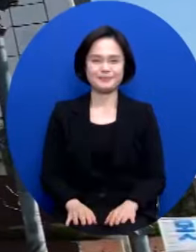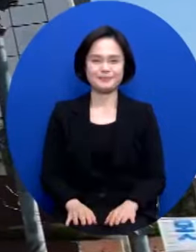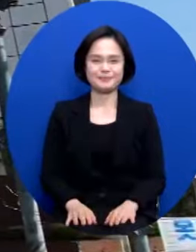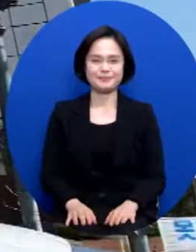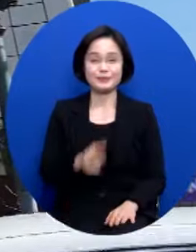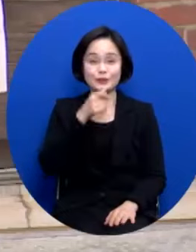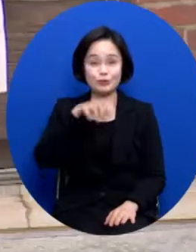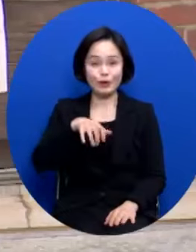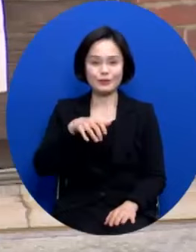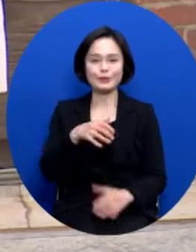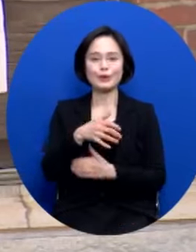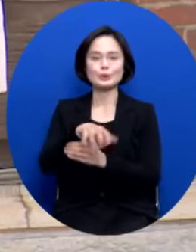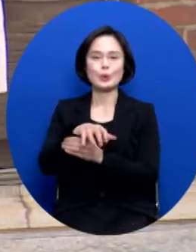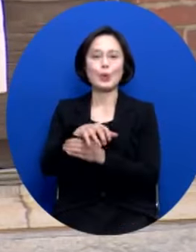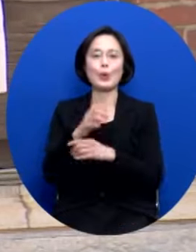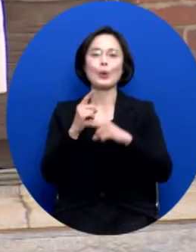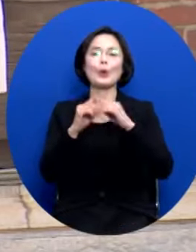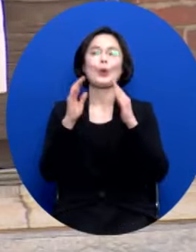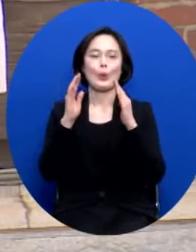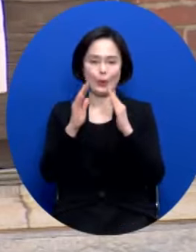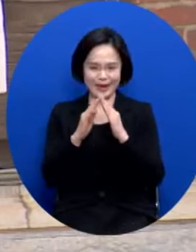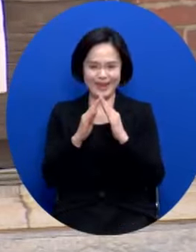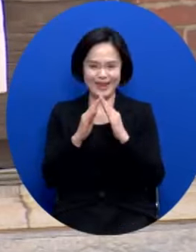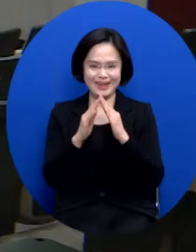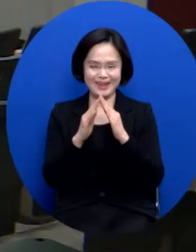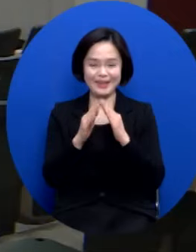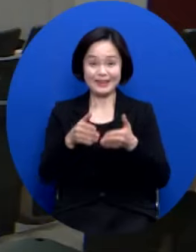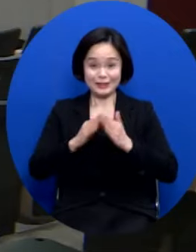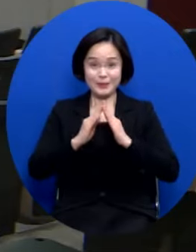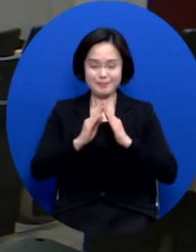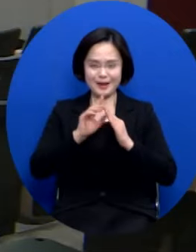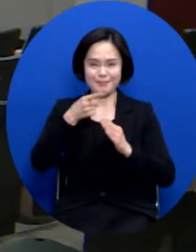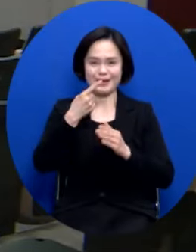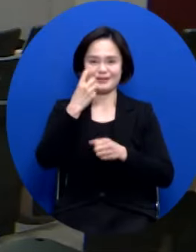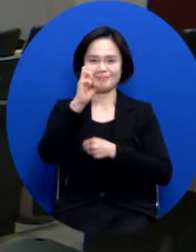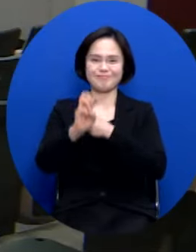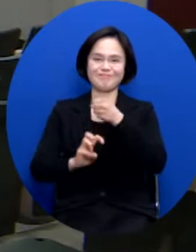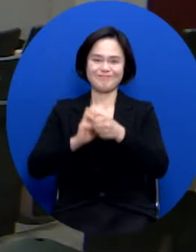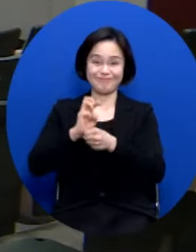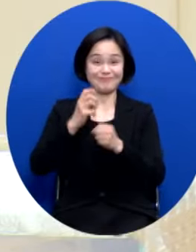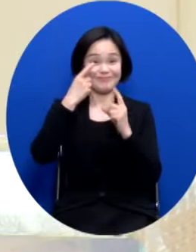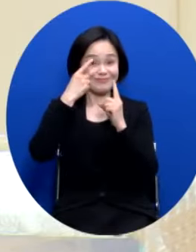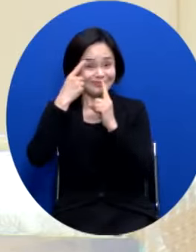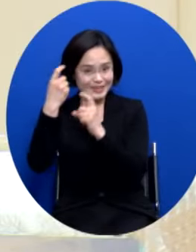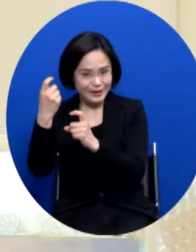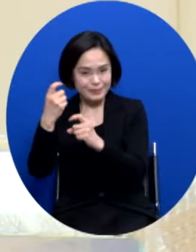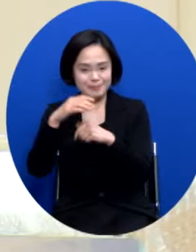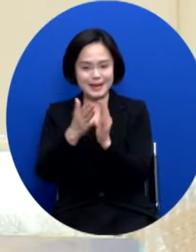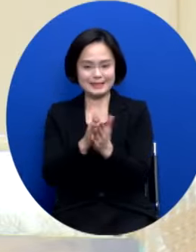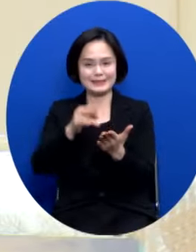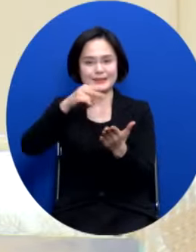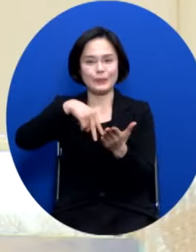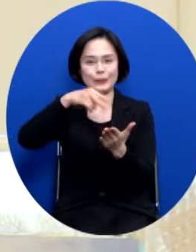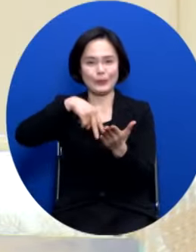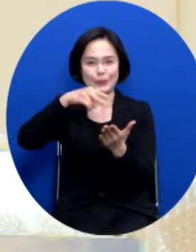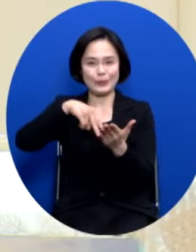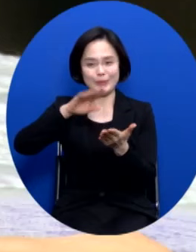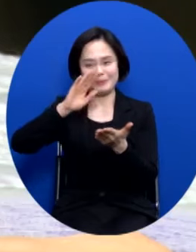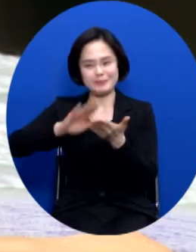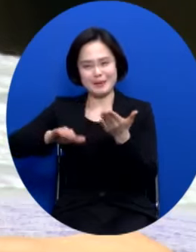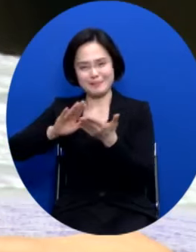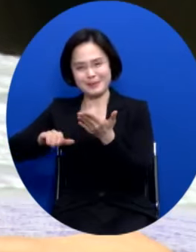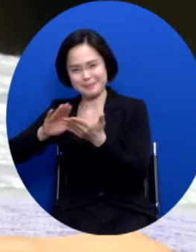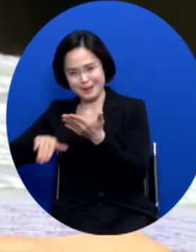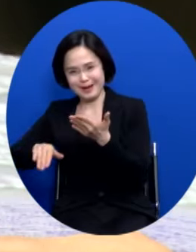수원 종로교회가 교회 설립 130주년을 맞아 전교인 릴레이 말씀 통독 성회를 개최했습니다. 통독에 참여한 100여